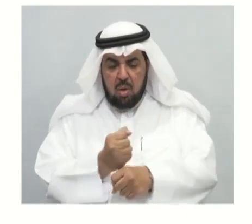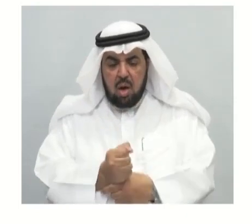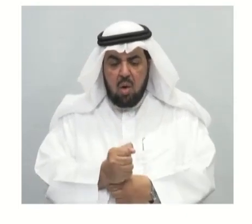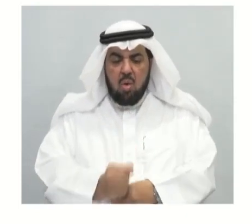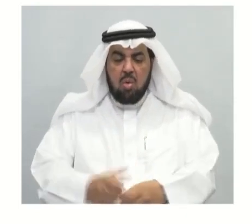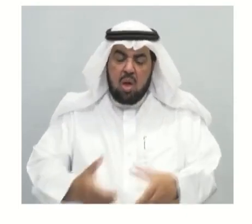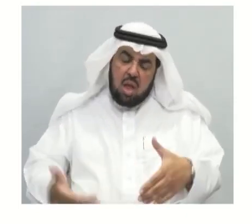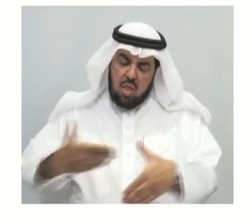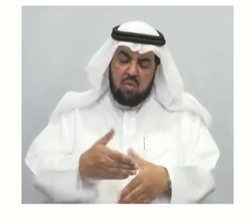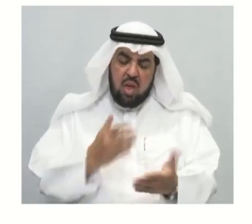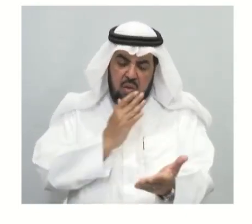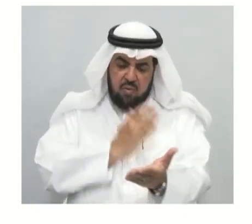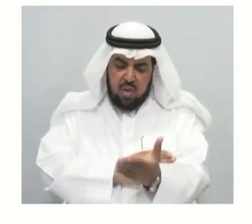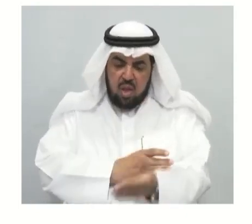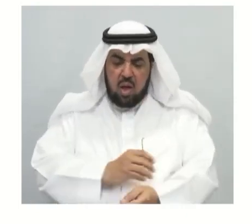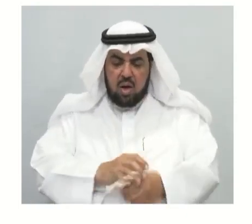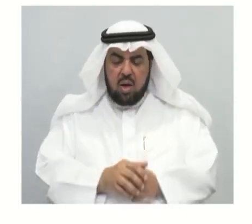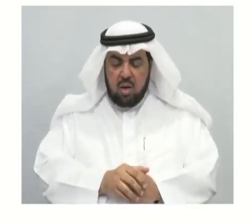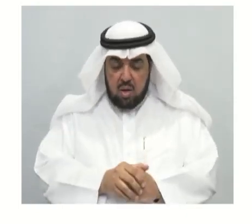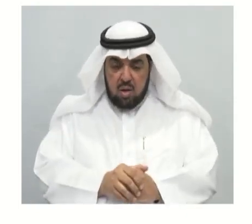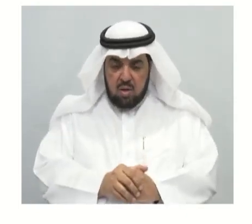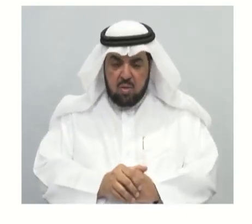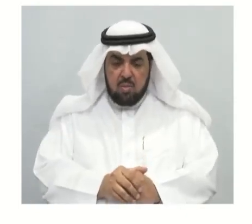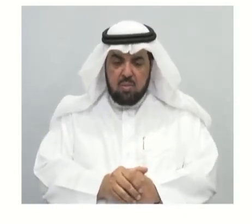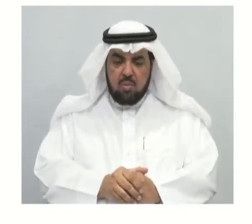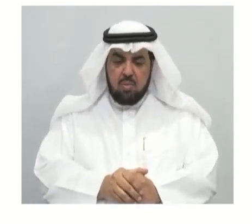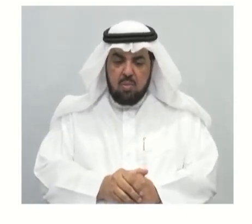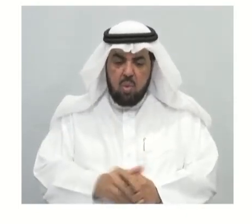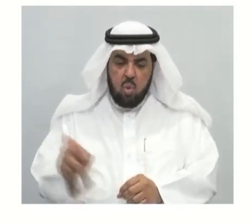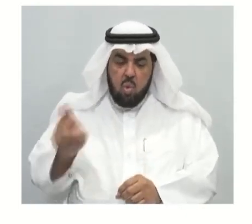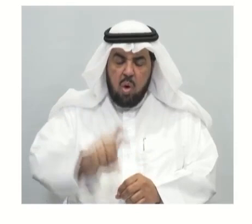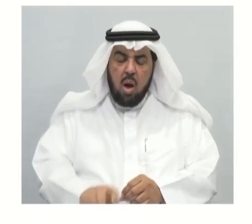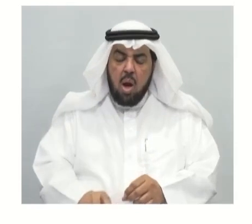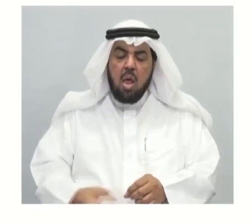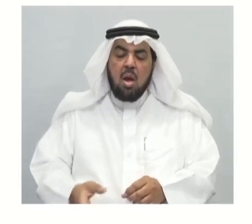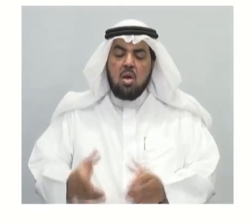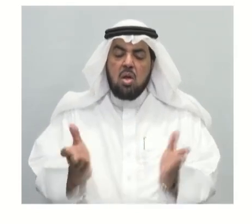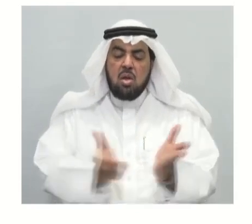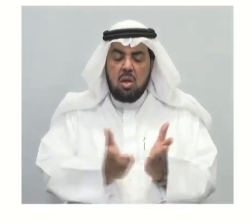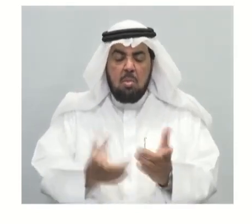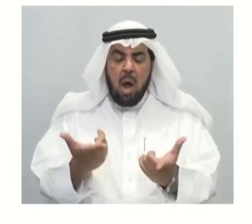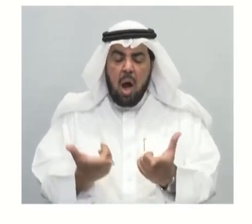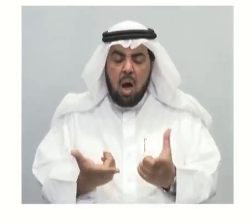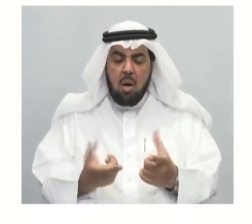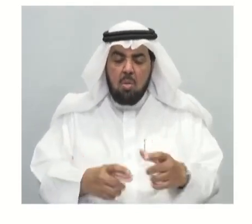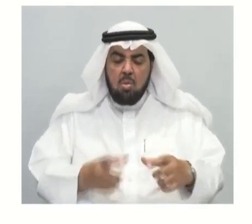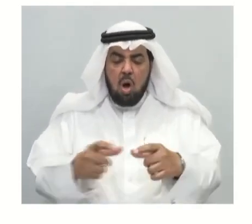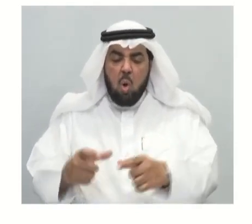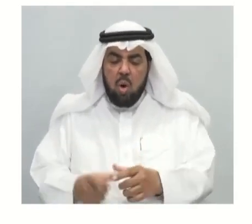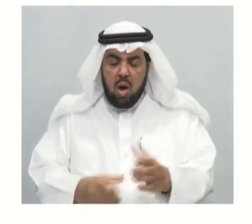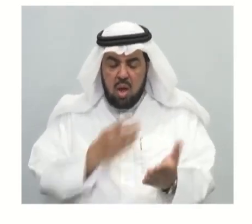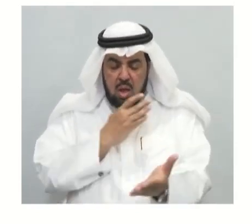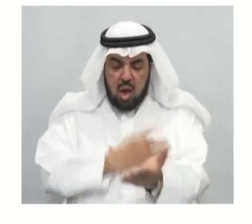الاعمال ومكونات اضافيه للتقرير سؤال عزيزي الطالب ما مكونات